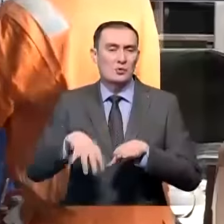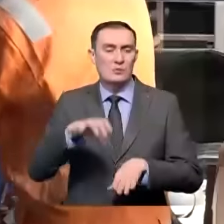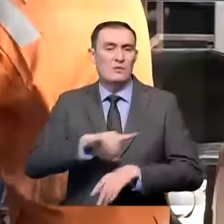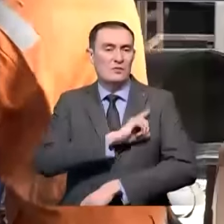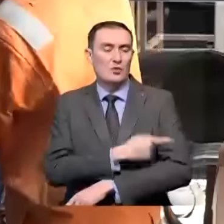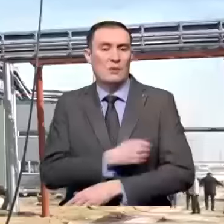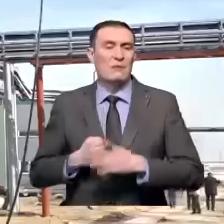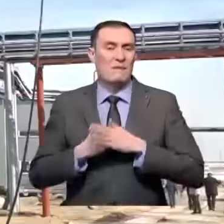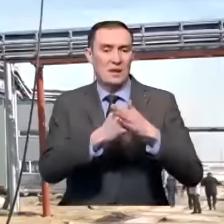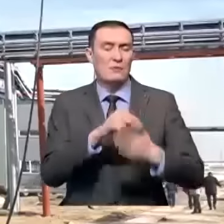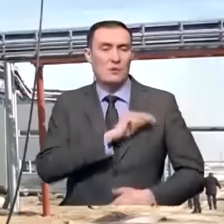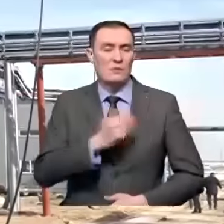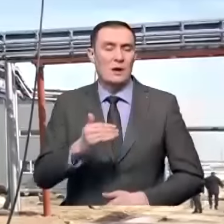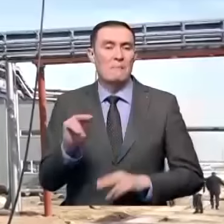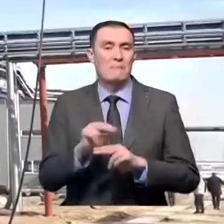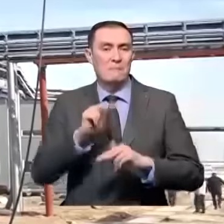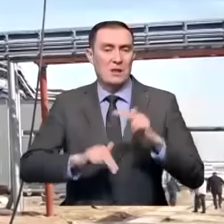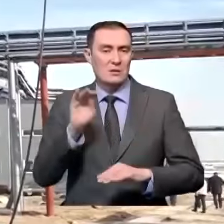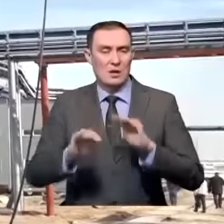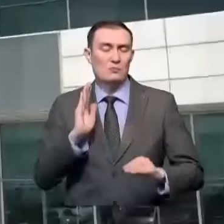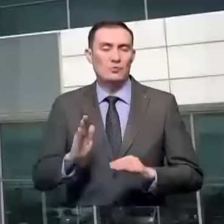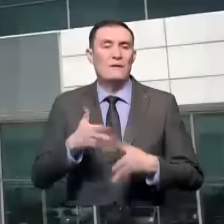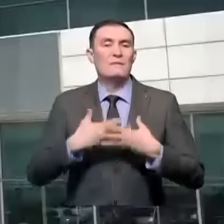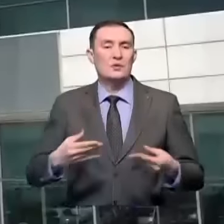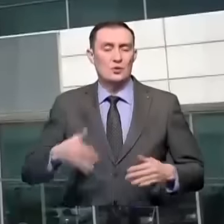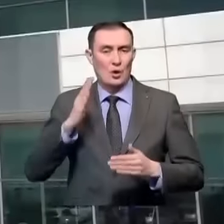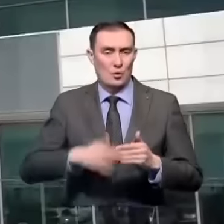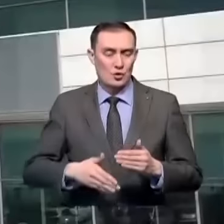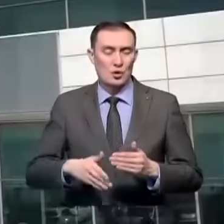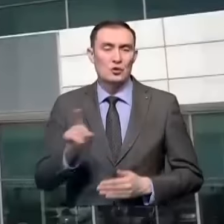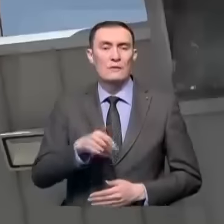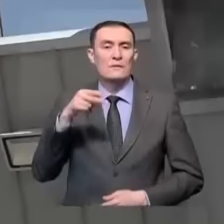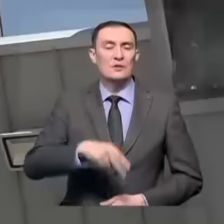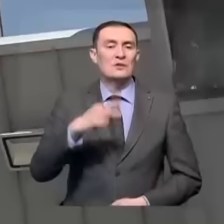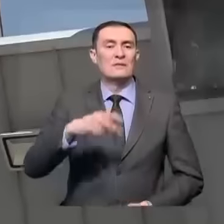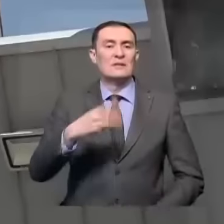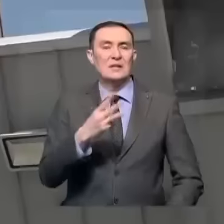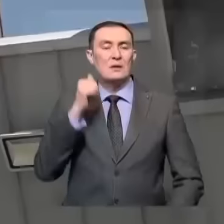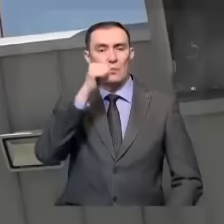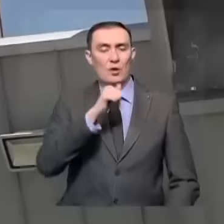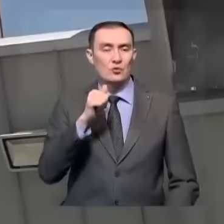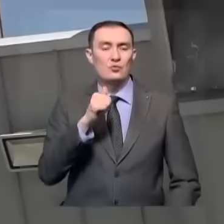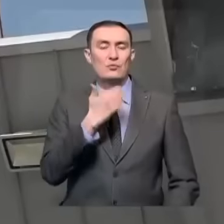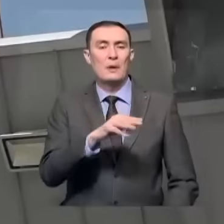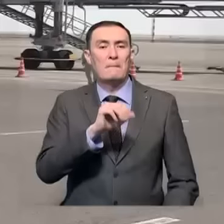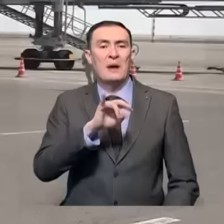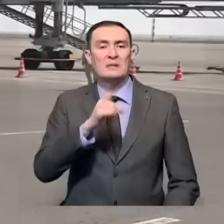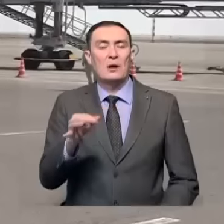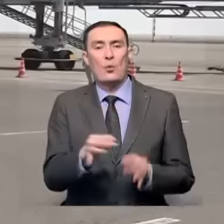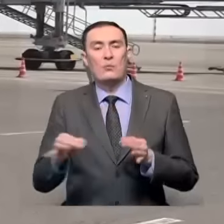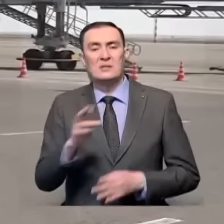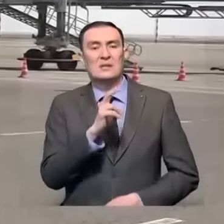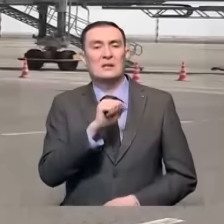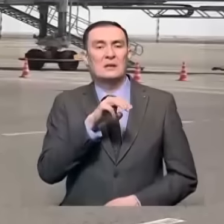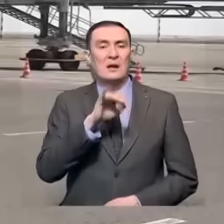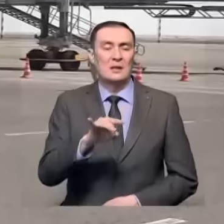под высоким давлением. Их монтаж обещают завершить весной. Стоит отметить, что в 2023 году между Мангыстауской областью и